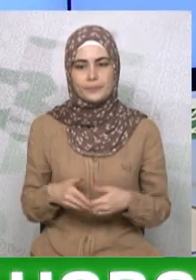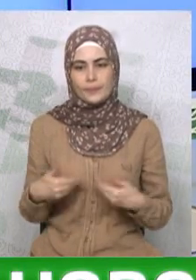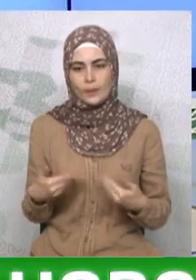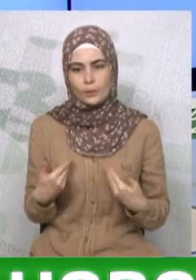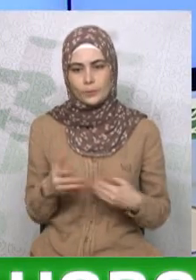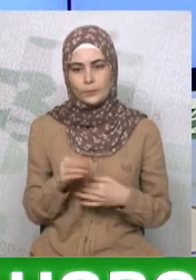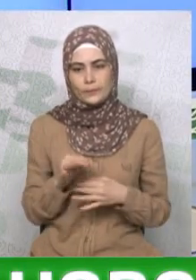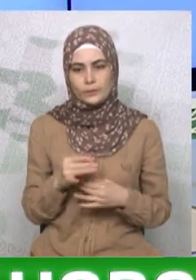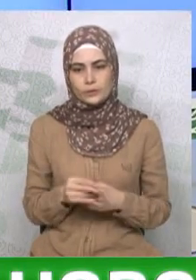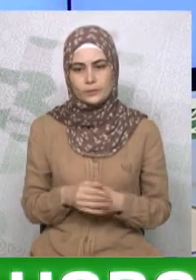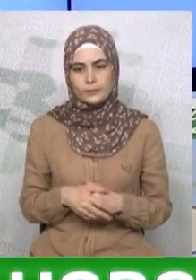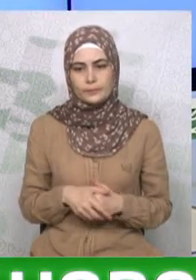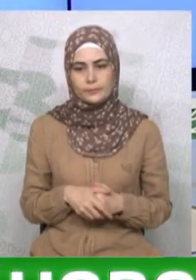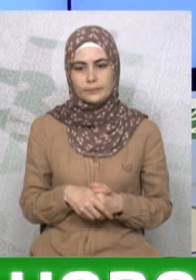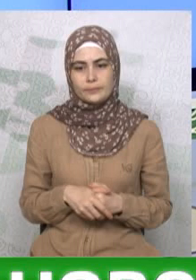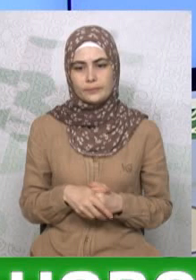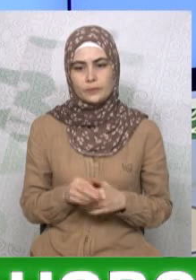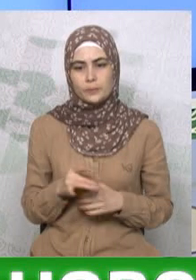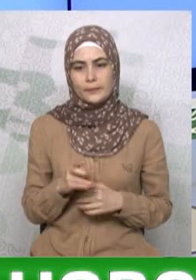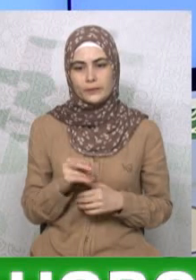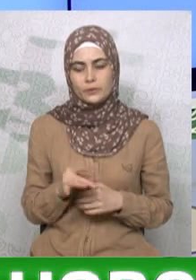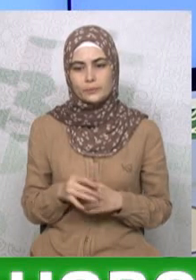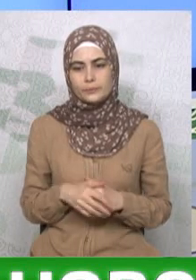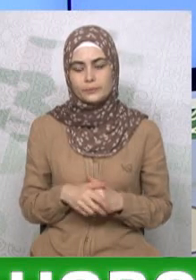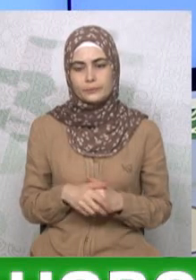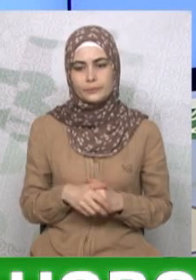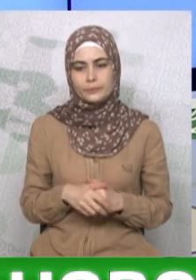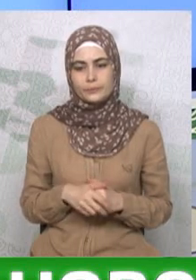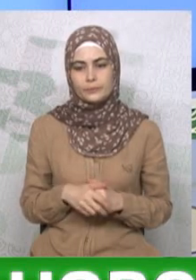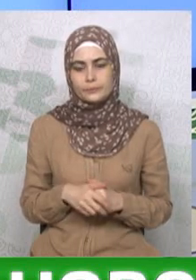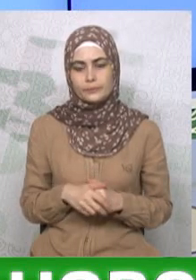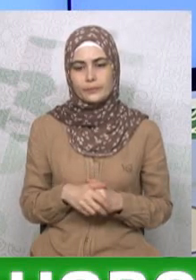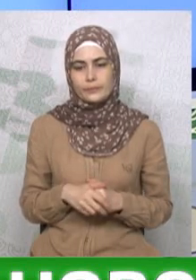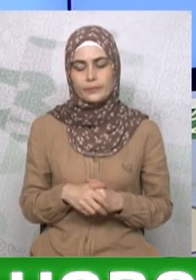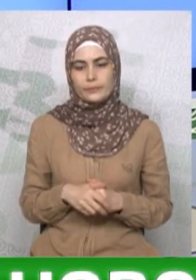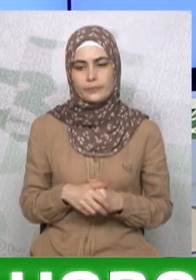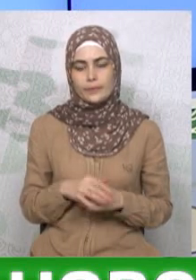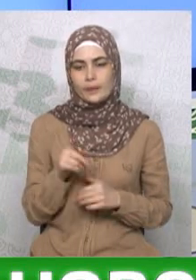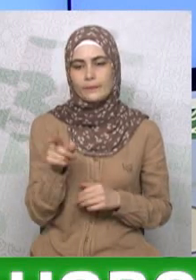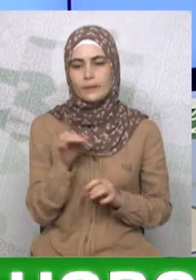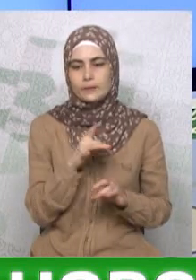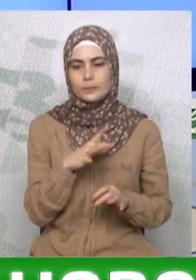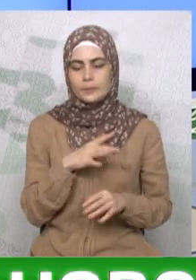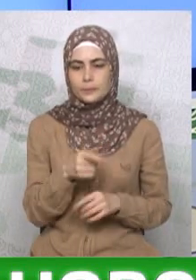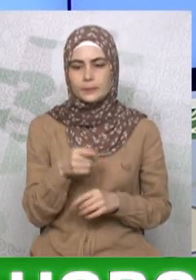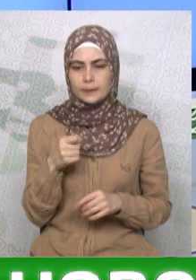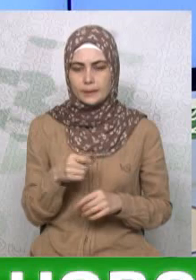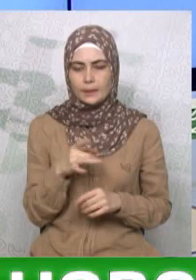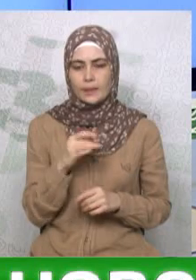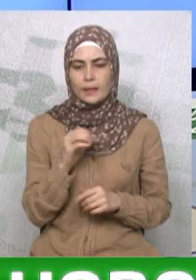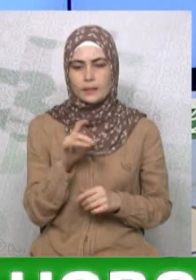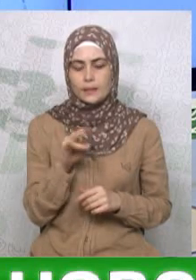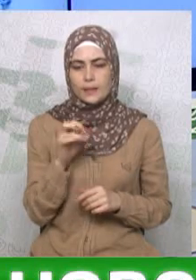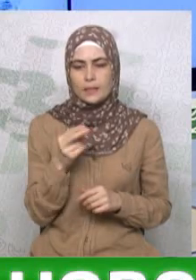Калшин, приветствую вас. Добрый вечер. Как вы отметили на встрече с главой Ингушетии, на реализацию нацпроекта